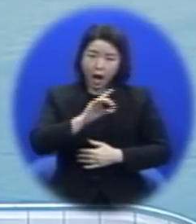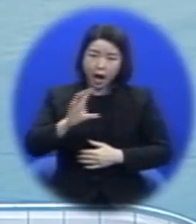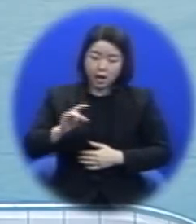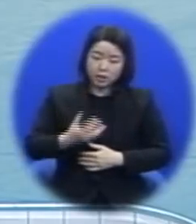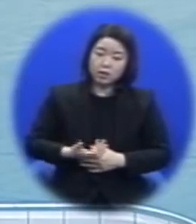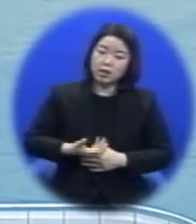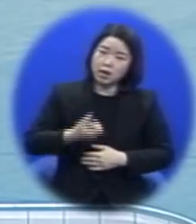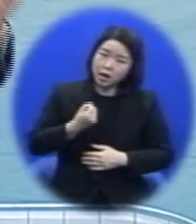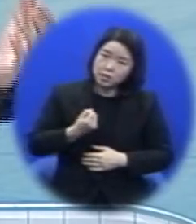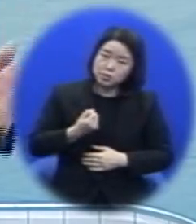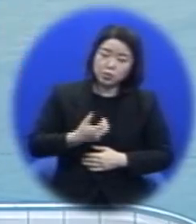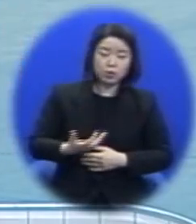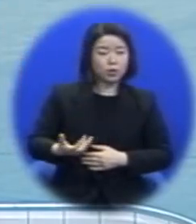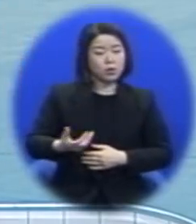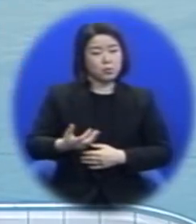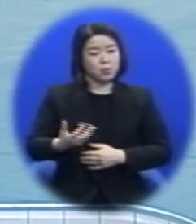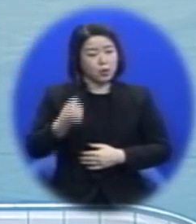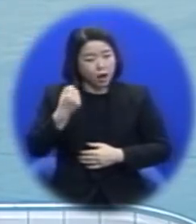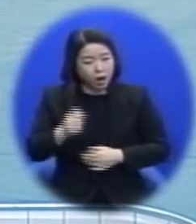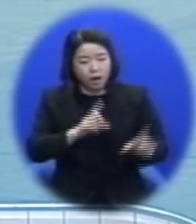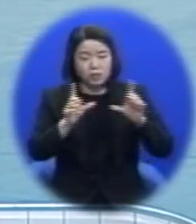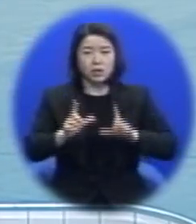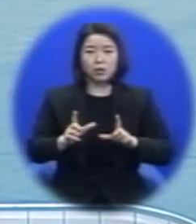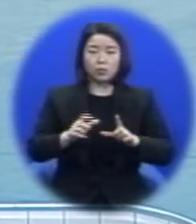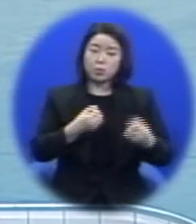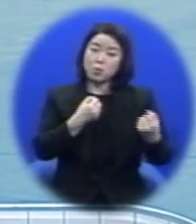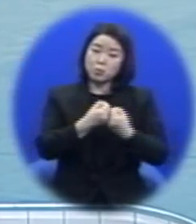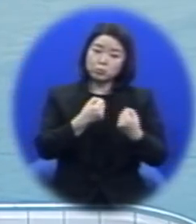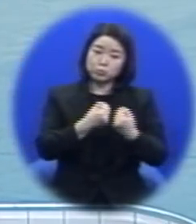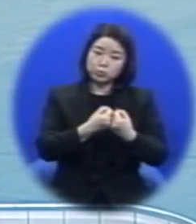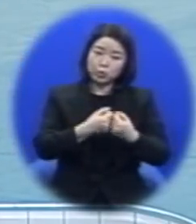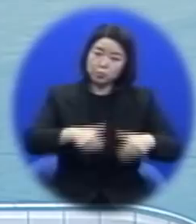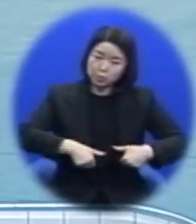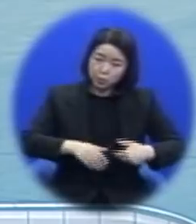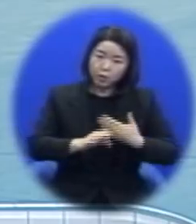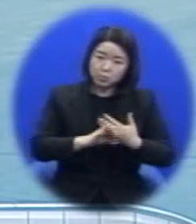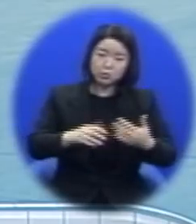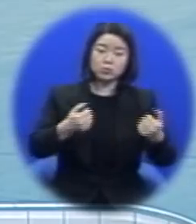가질 것도 가지고 누릴 건 누리고 아, 싸울 건 싸우고